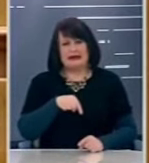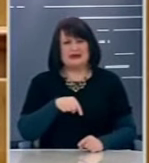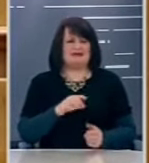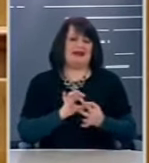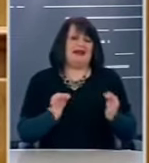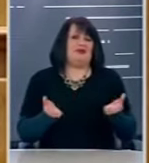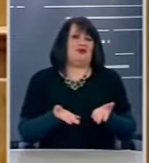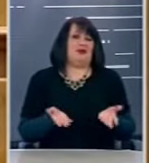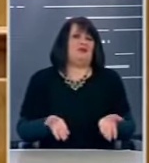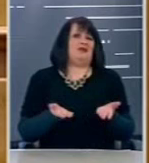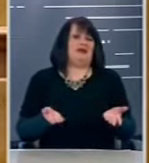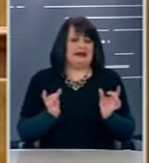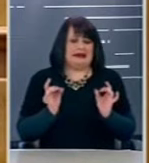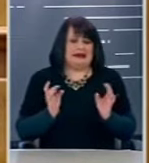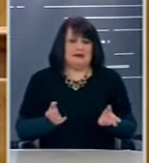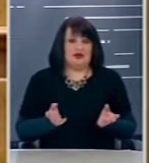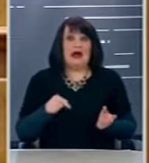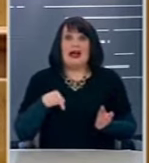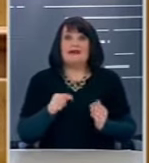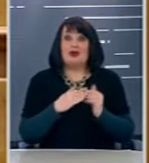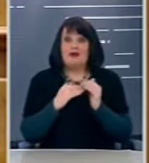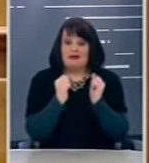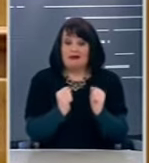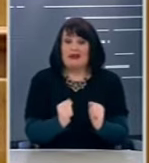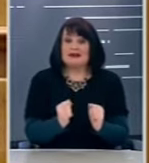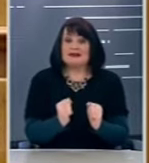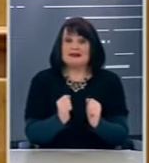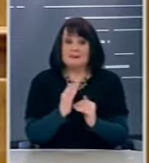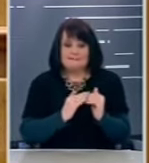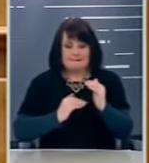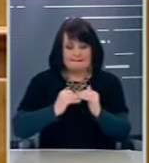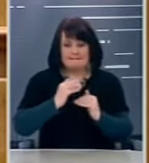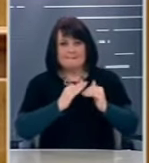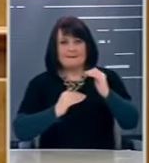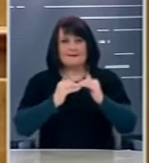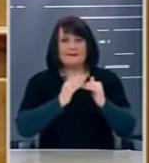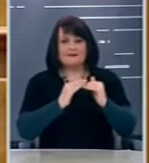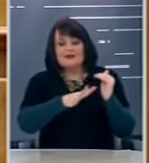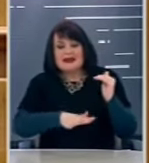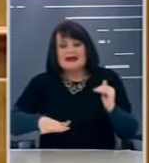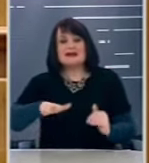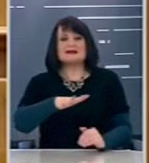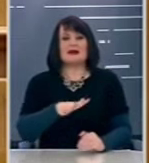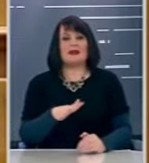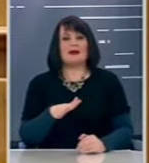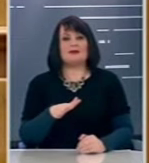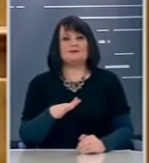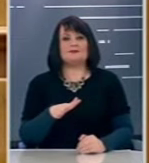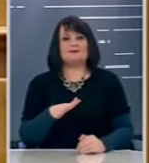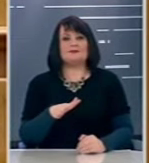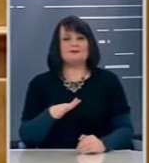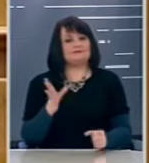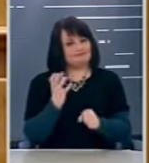γράμματα, είναι η βάση πάνω στην οποία διαμορφώνονται οι συνθήκες για να κλείσει